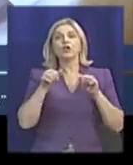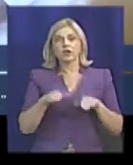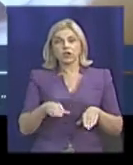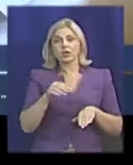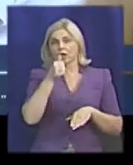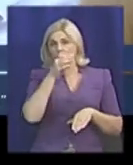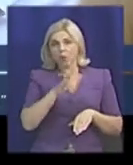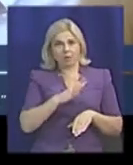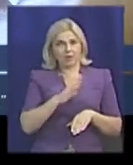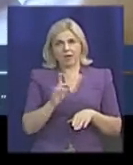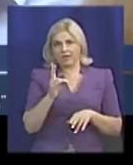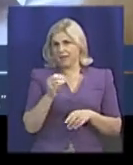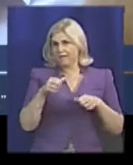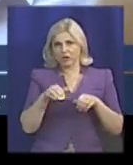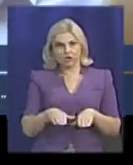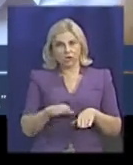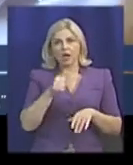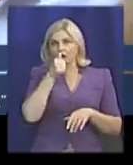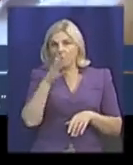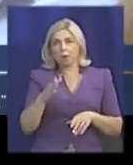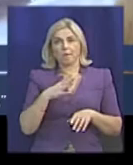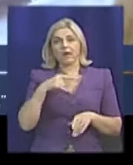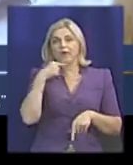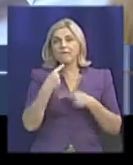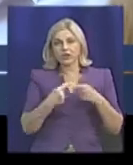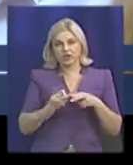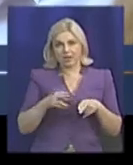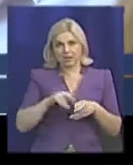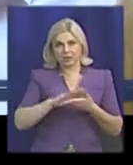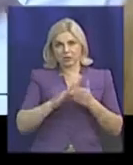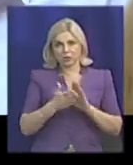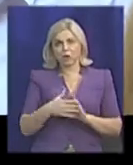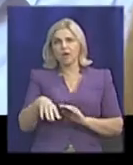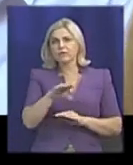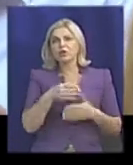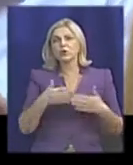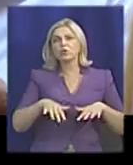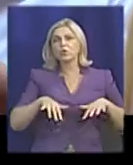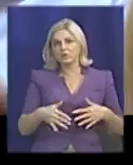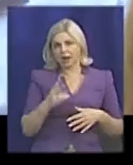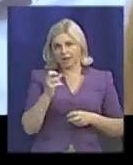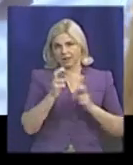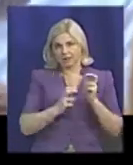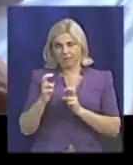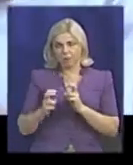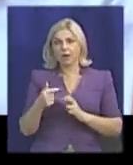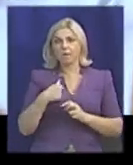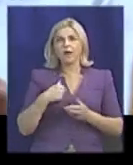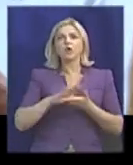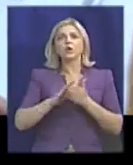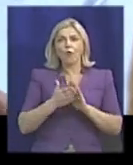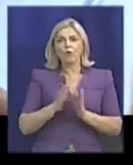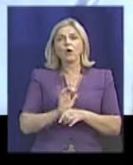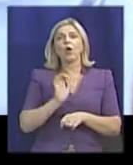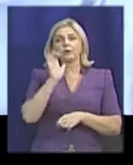не може бути не вирішено. Не може бути вічно цієї ситуації. Вона вже, звісно, утомила багатьох і тут на заводі. Ми черговий договір відправили